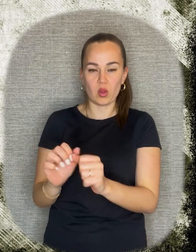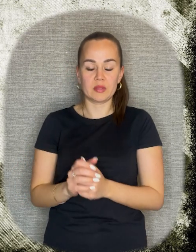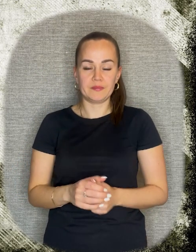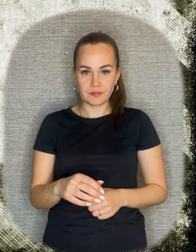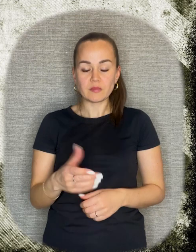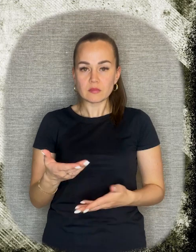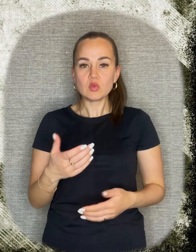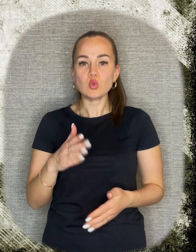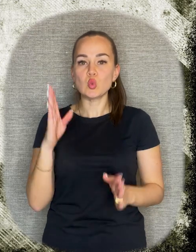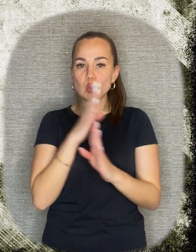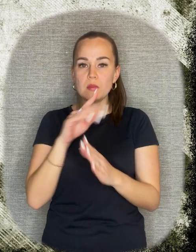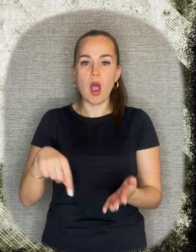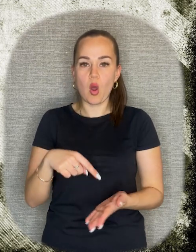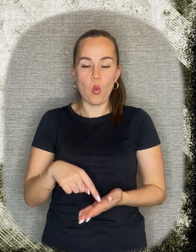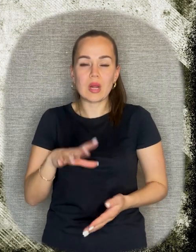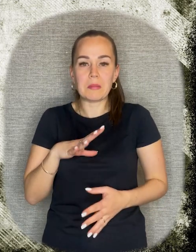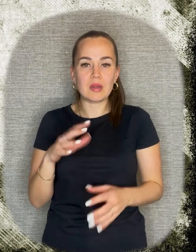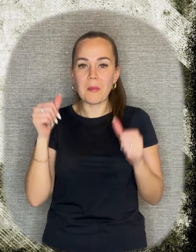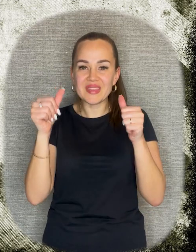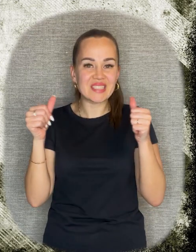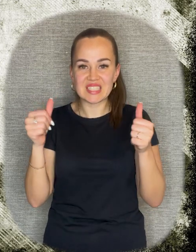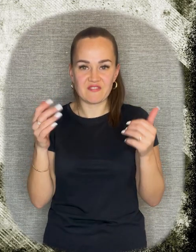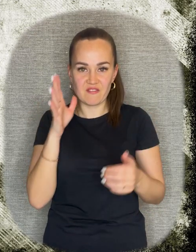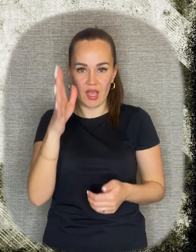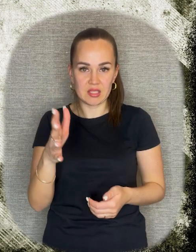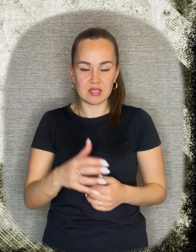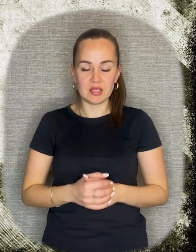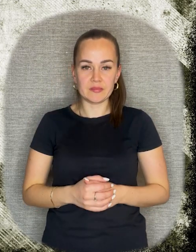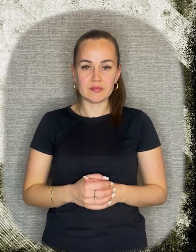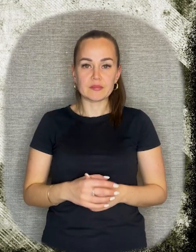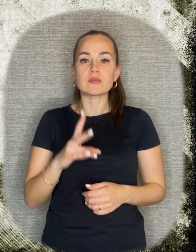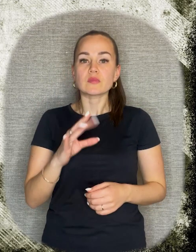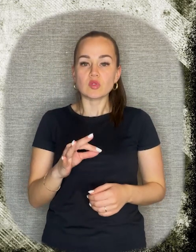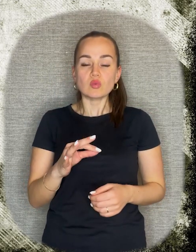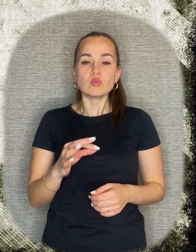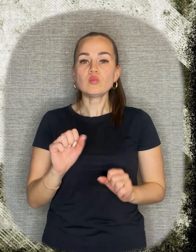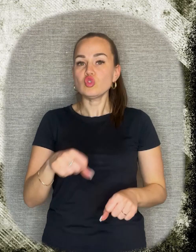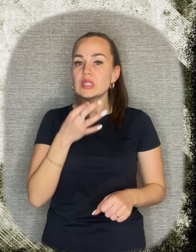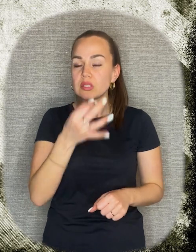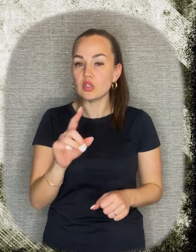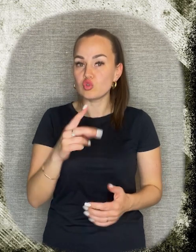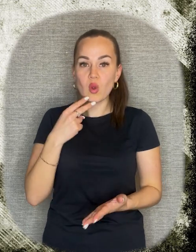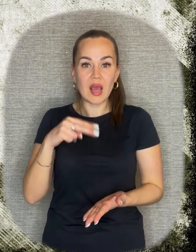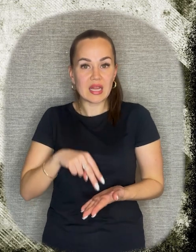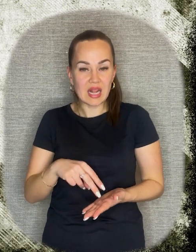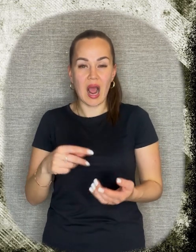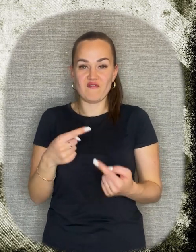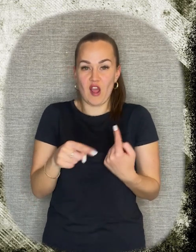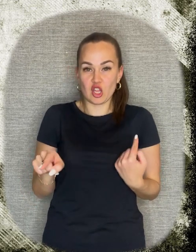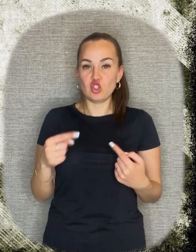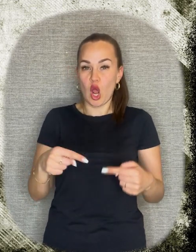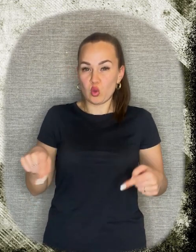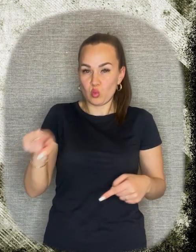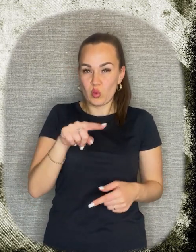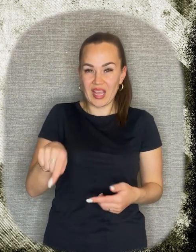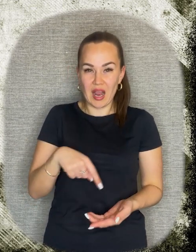обороны то есть судьба города была неизвестна и тем не менее но при этом следует отметить что Ленинград